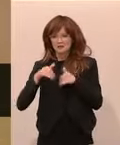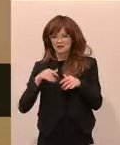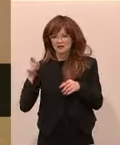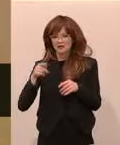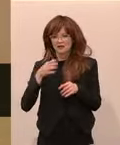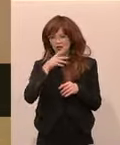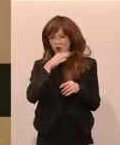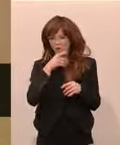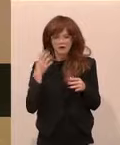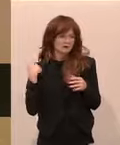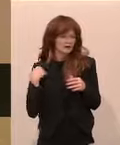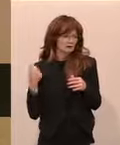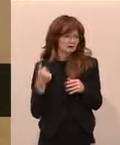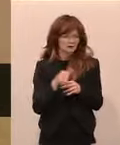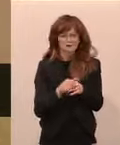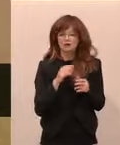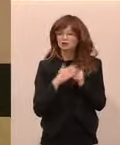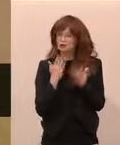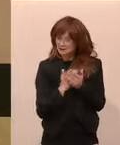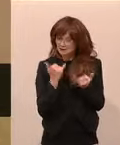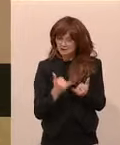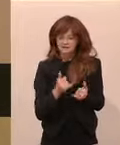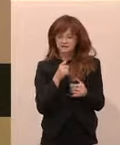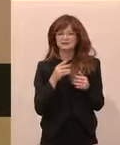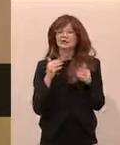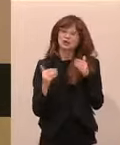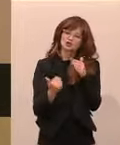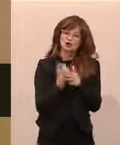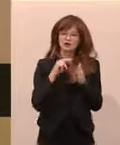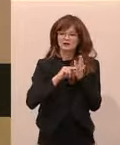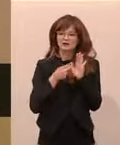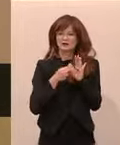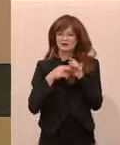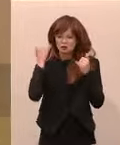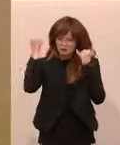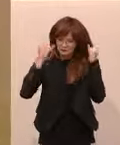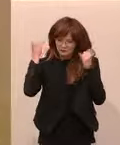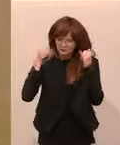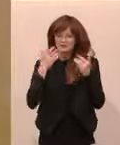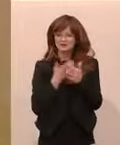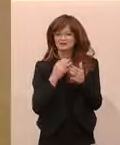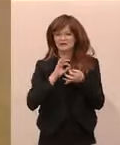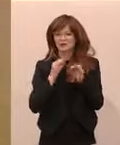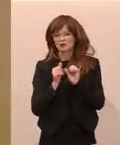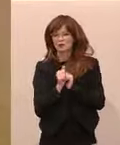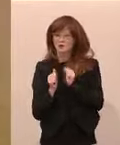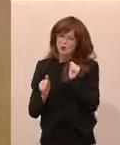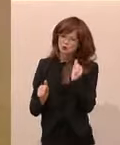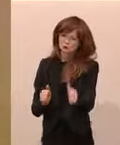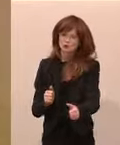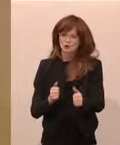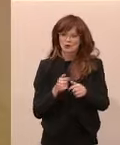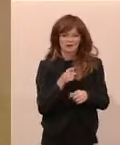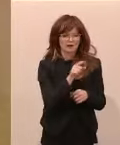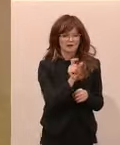bereits auf der Überholspur. Und ich komme nun zum Schluss. Wir sind uns sehr wohl auch der wachsenden Verantwortung bewusst und begleiten